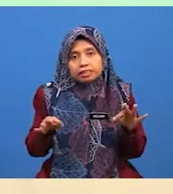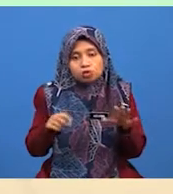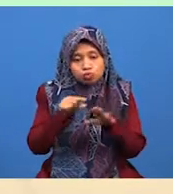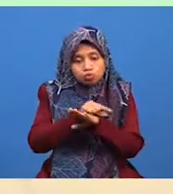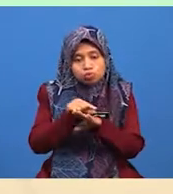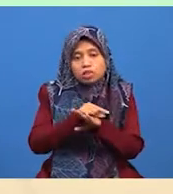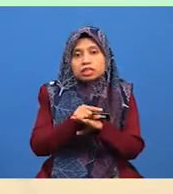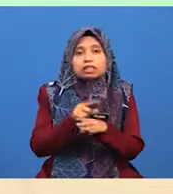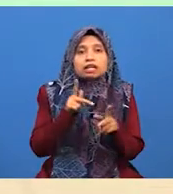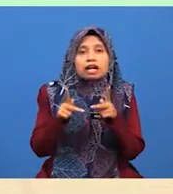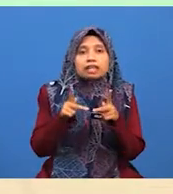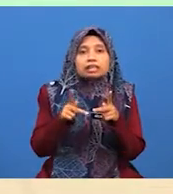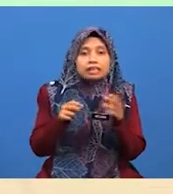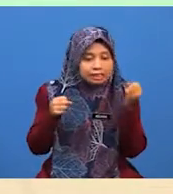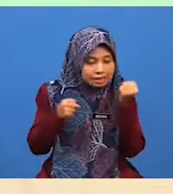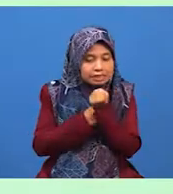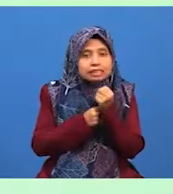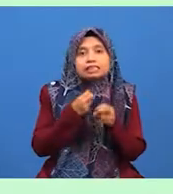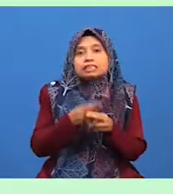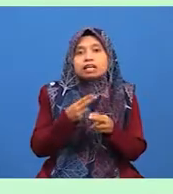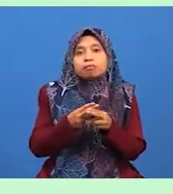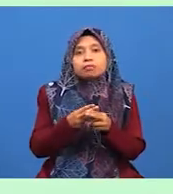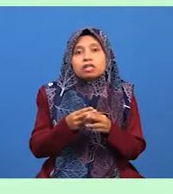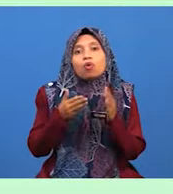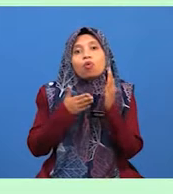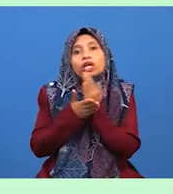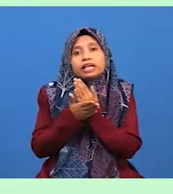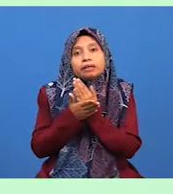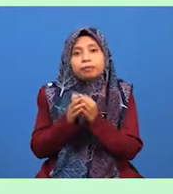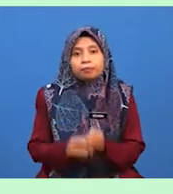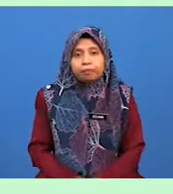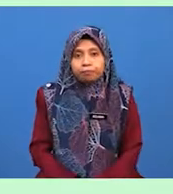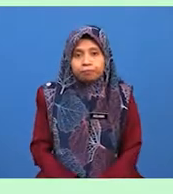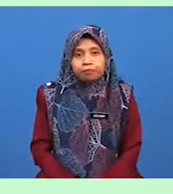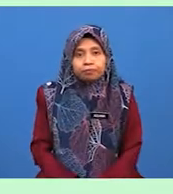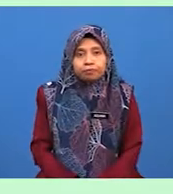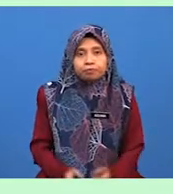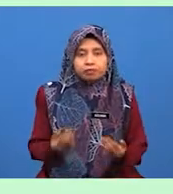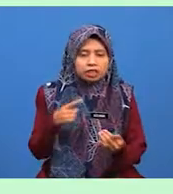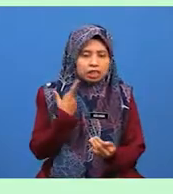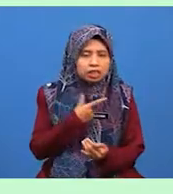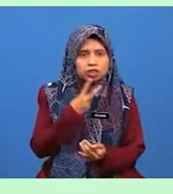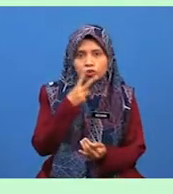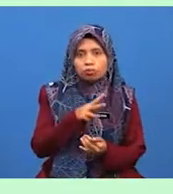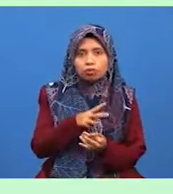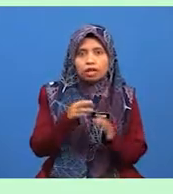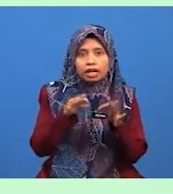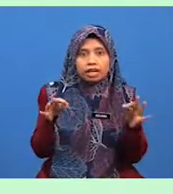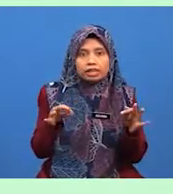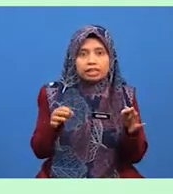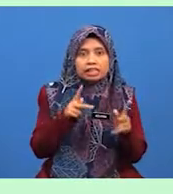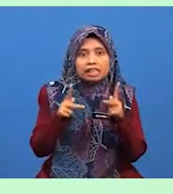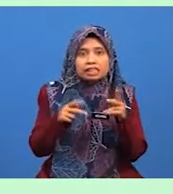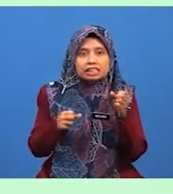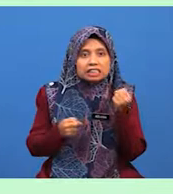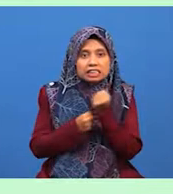menggunakan kata sendinama oleh. mari kita lihat ayat untuk kata sendi